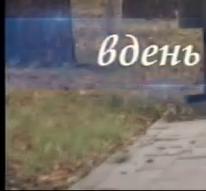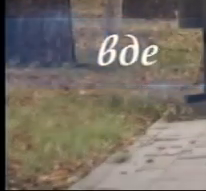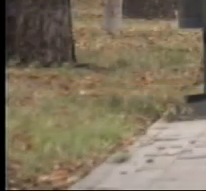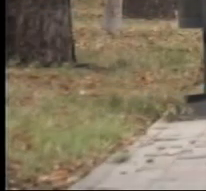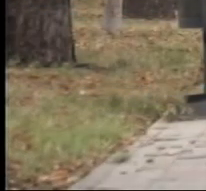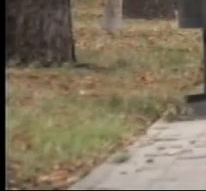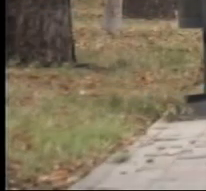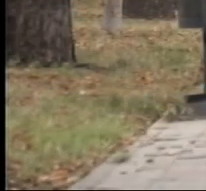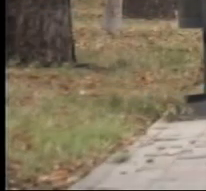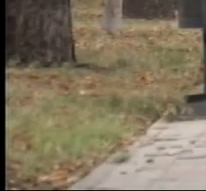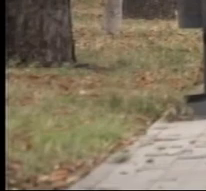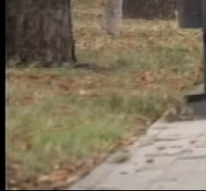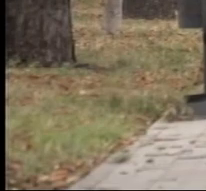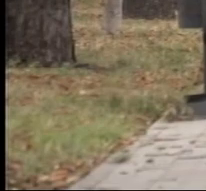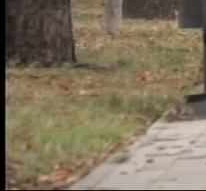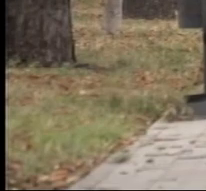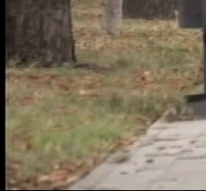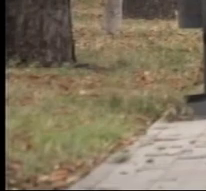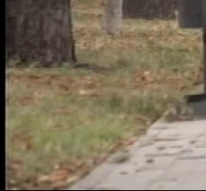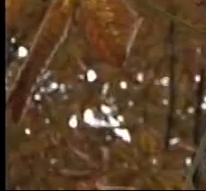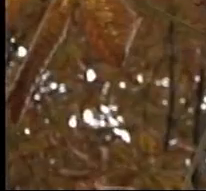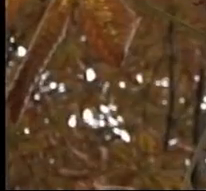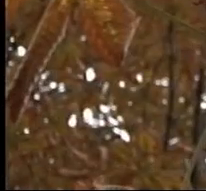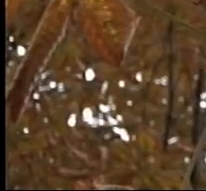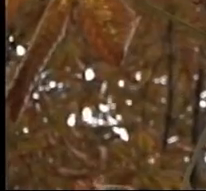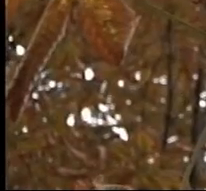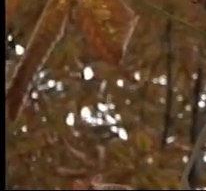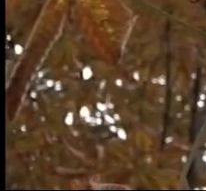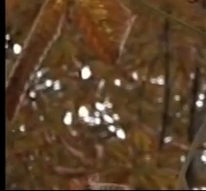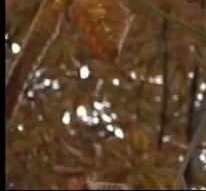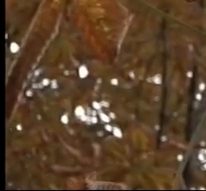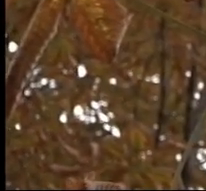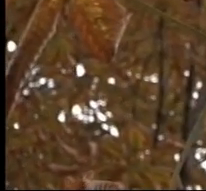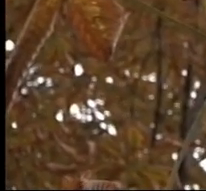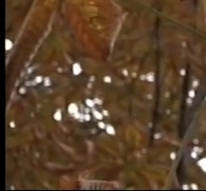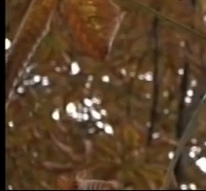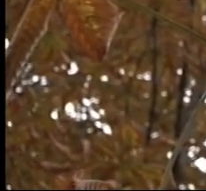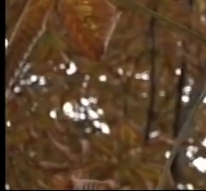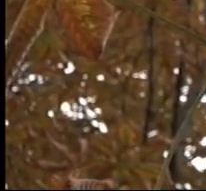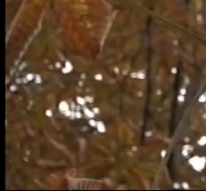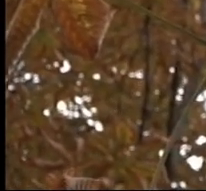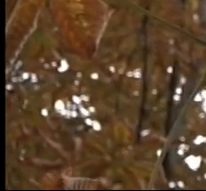Вночі та вранці місцями по області туман. Вітер східний, південно-східний 5-10 метрів за секунду.